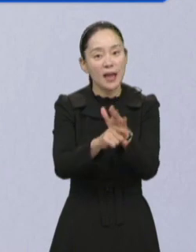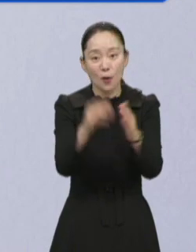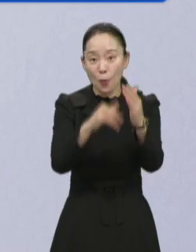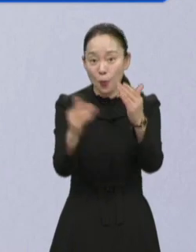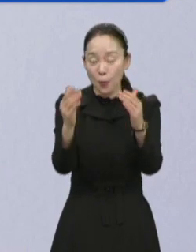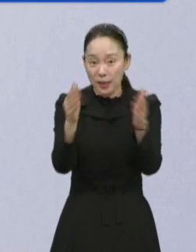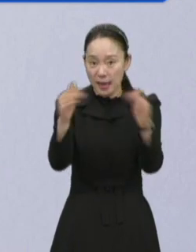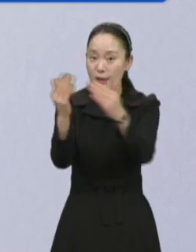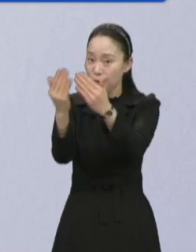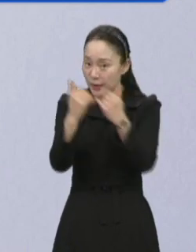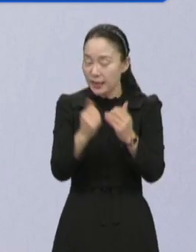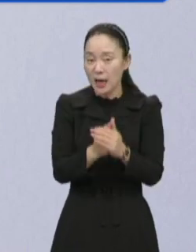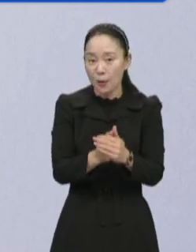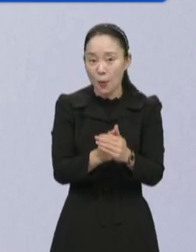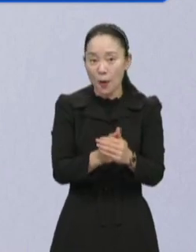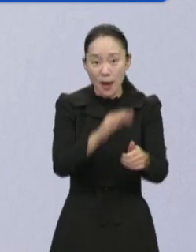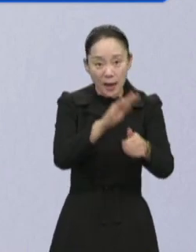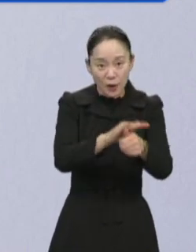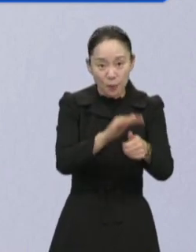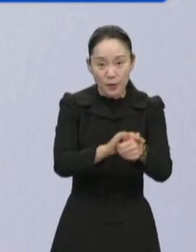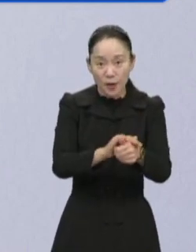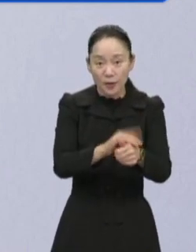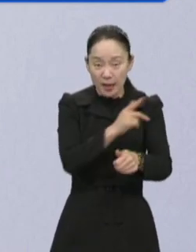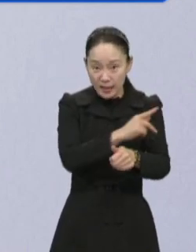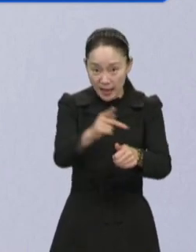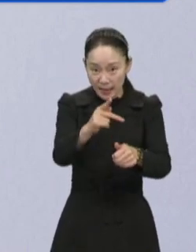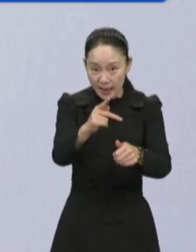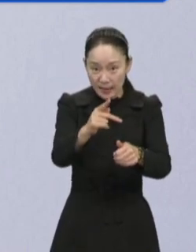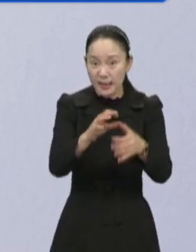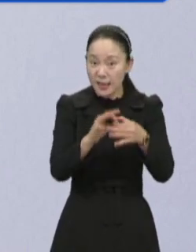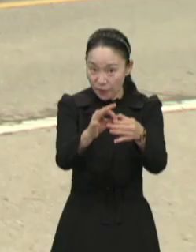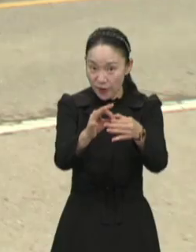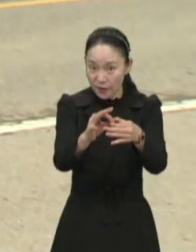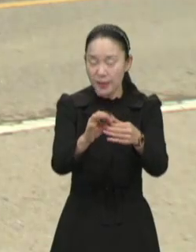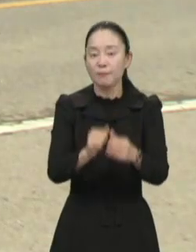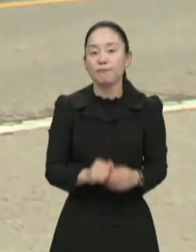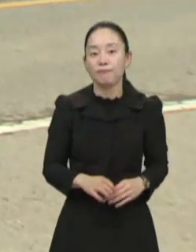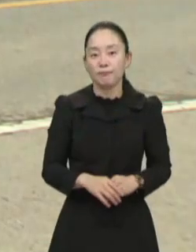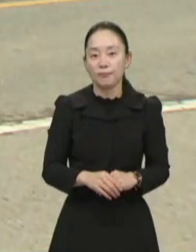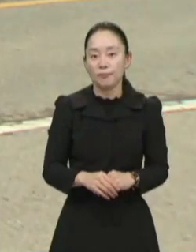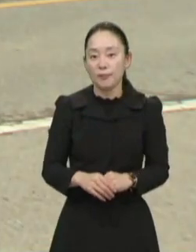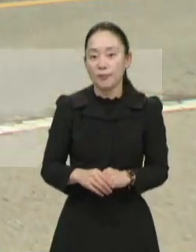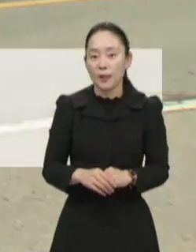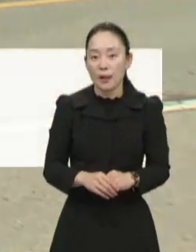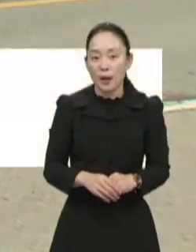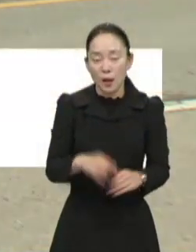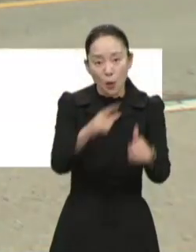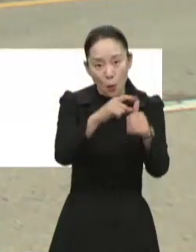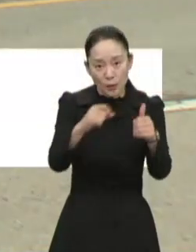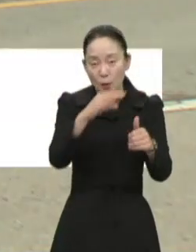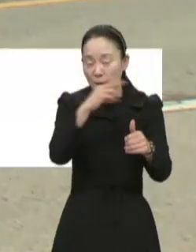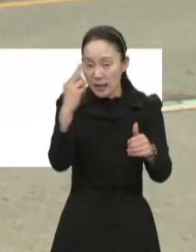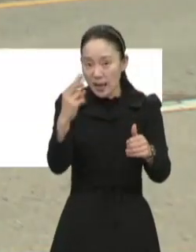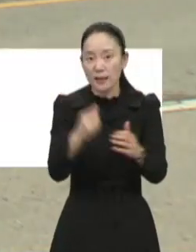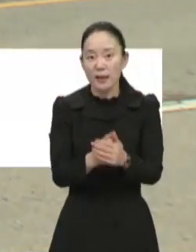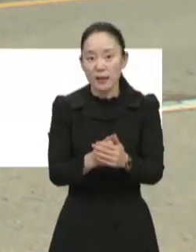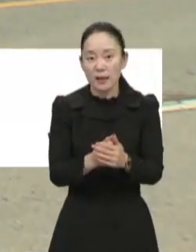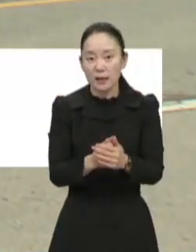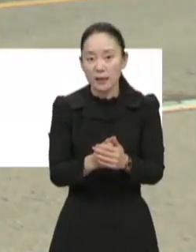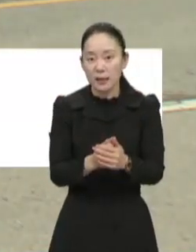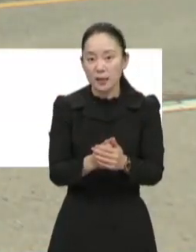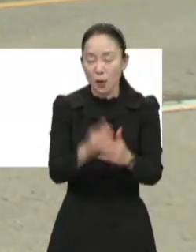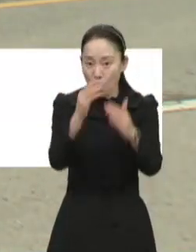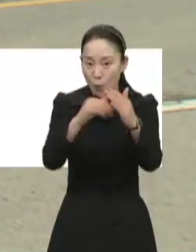유치와 경부선 ktx 직결을 최우선 공약으로 뽑았고 홍성과 예상의 치 대화들